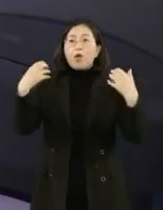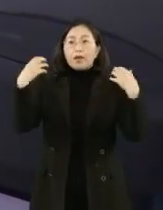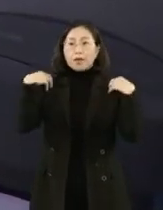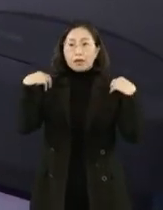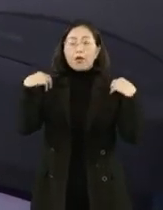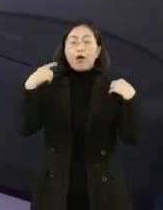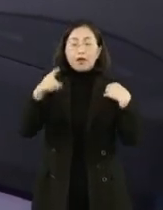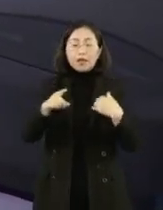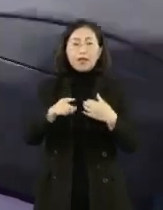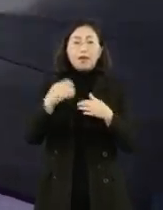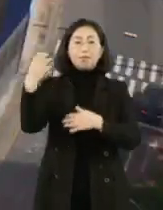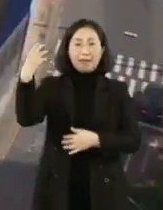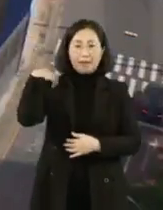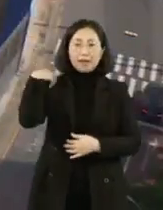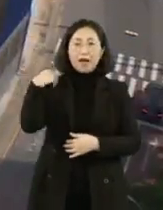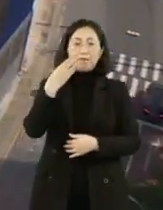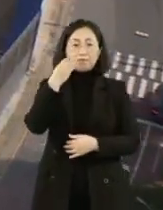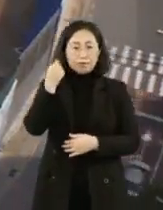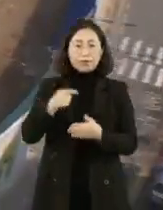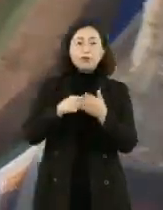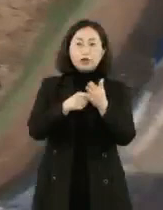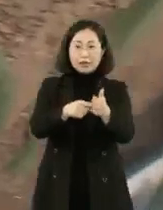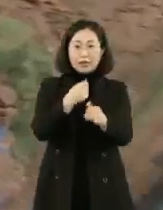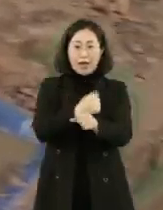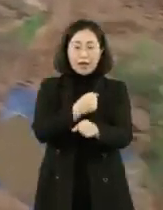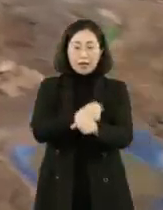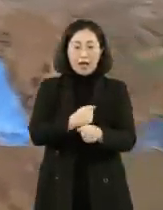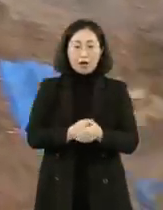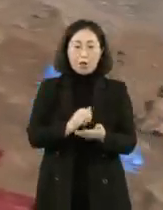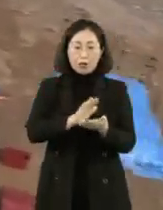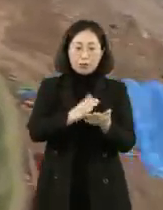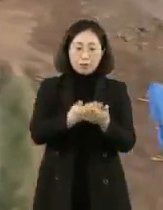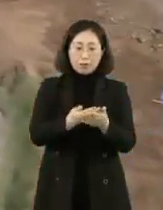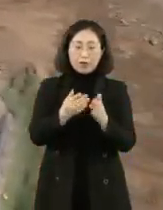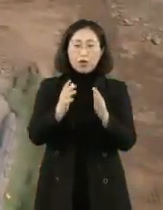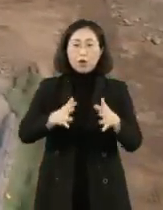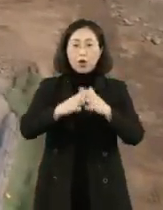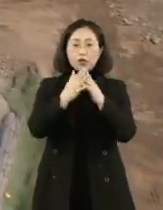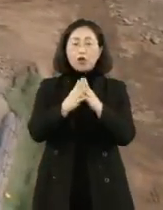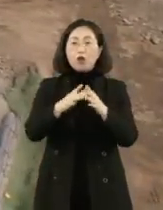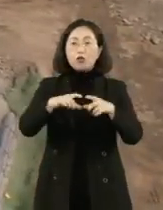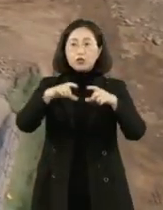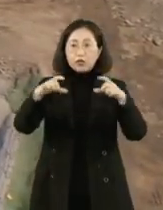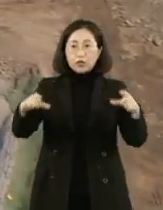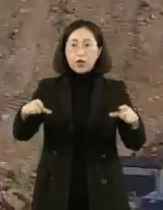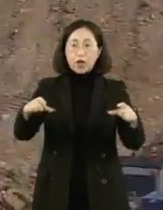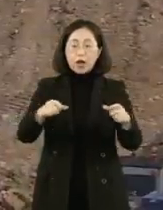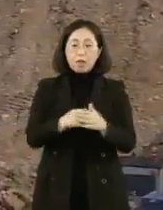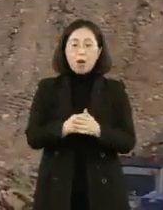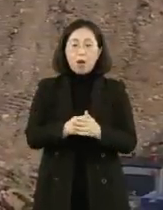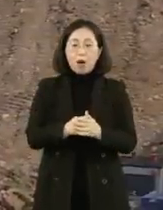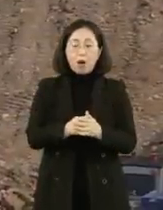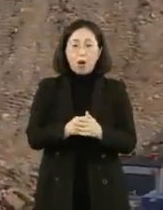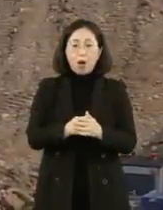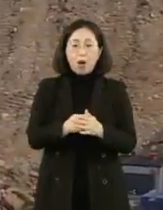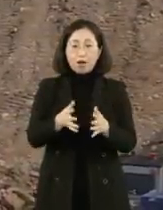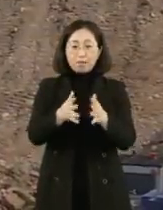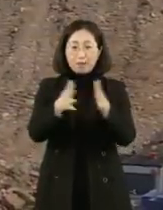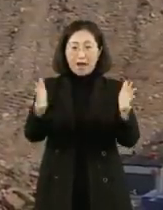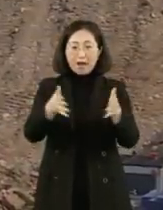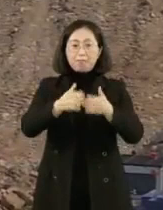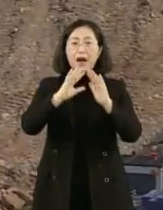속도를 낸다는 게 핵심입니다. 이를 위해 정비사업의 용적률을 높이고 기부 체납을 줄여 사업성을 개선하는